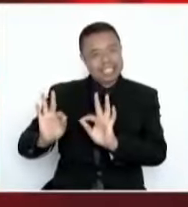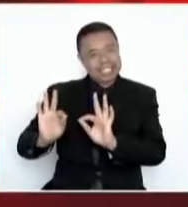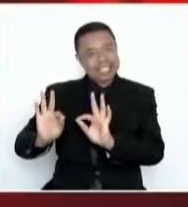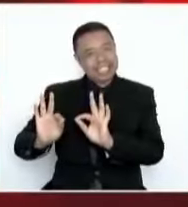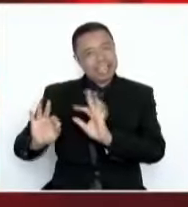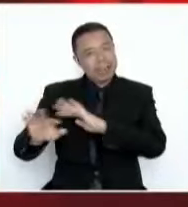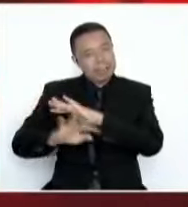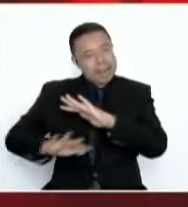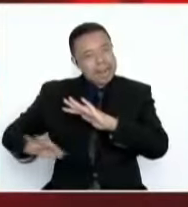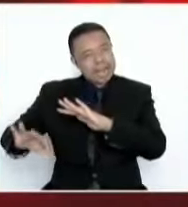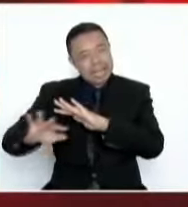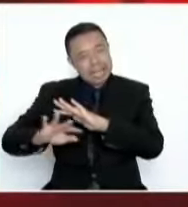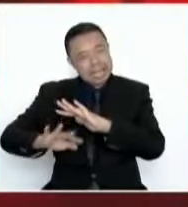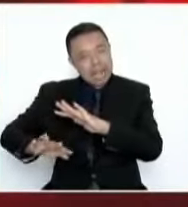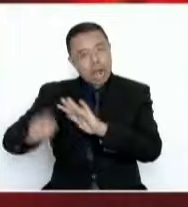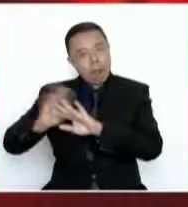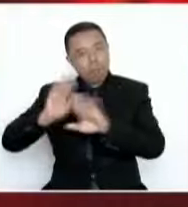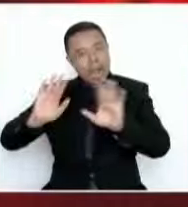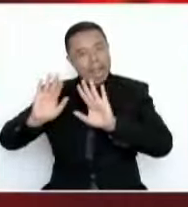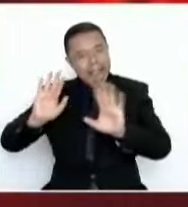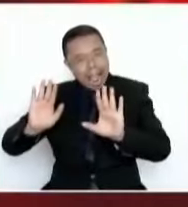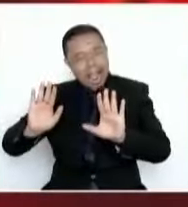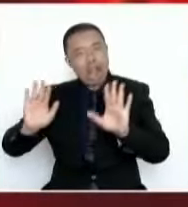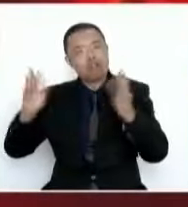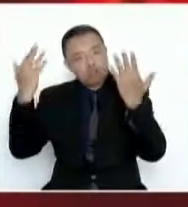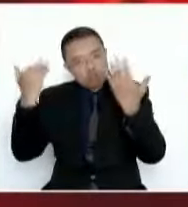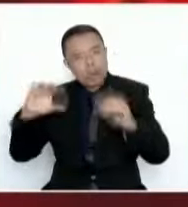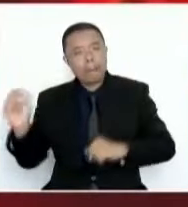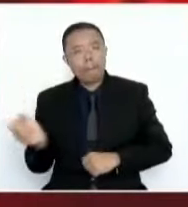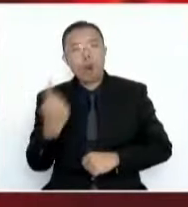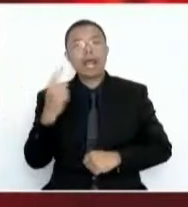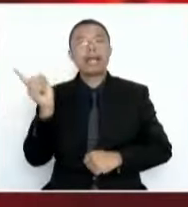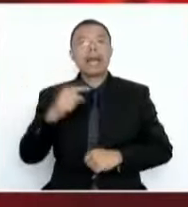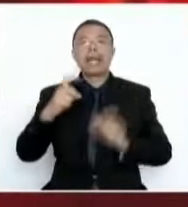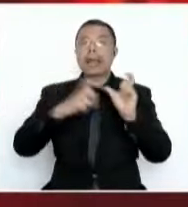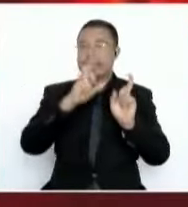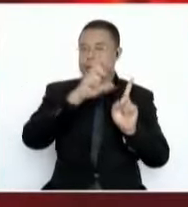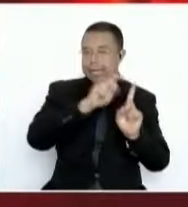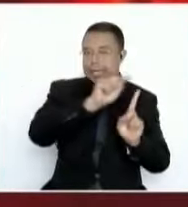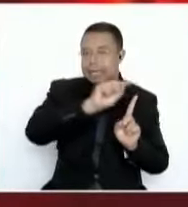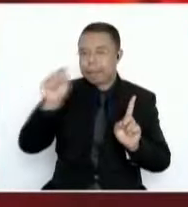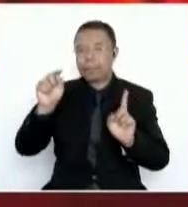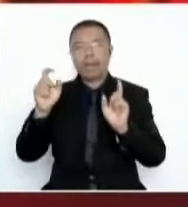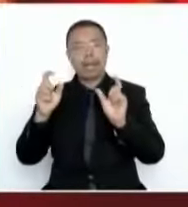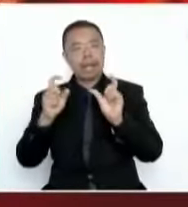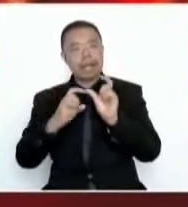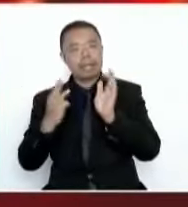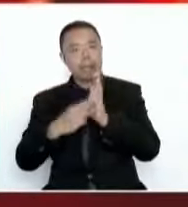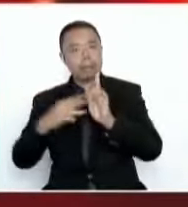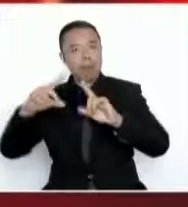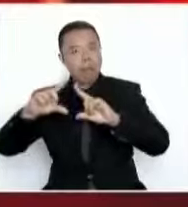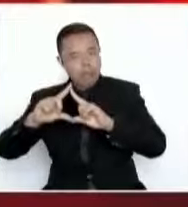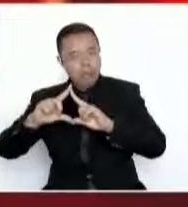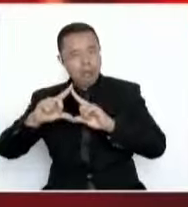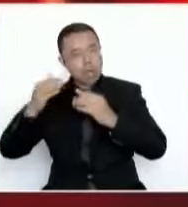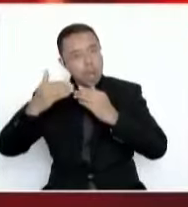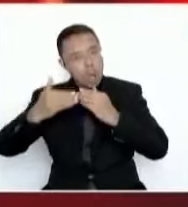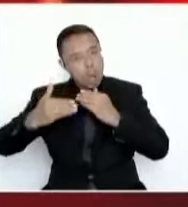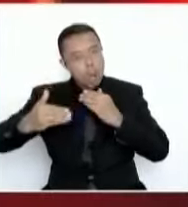berbasis ee budaya itu sudah dimulai dari SD SMP SMP SMA dan